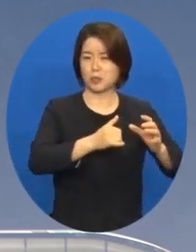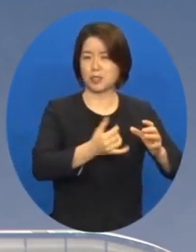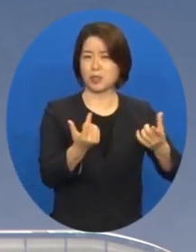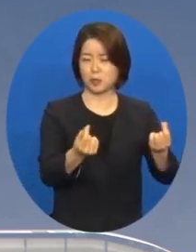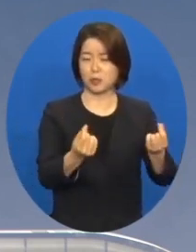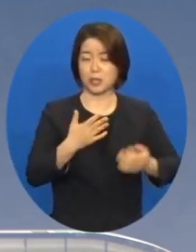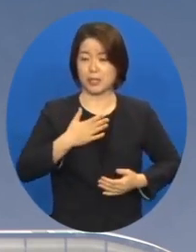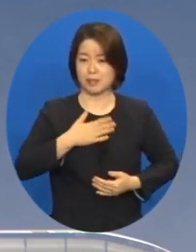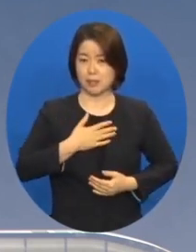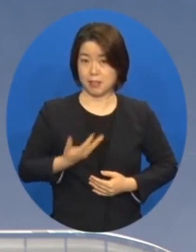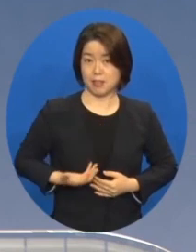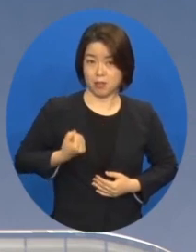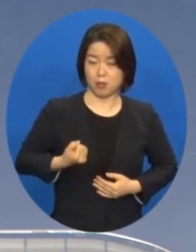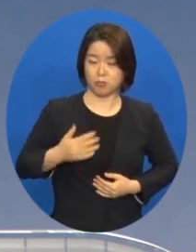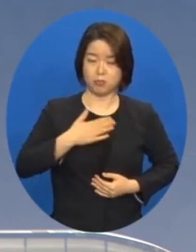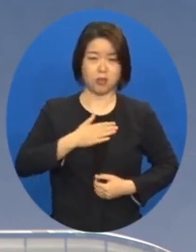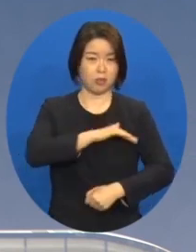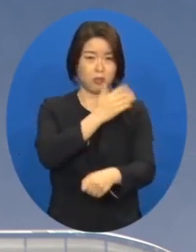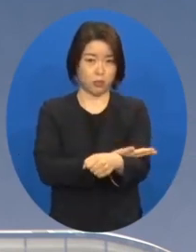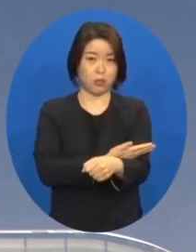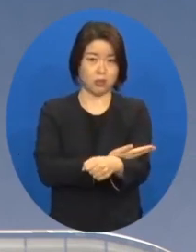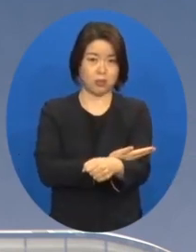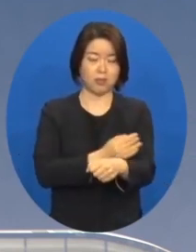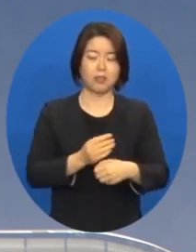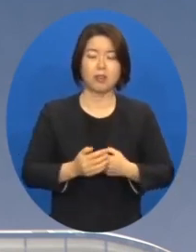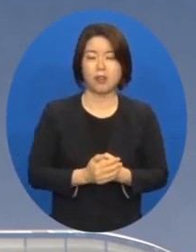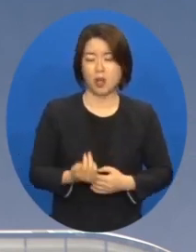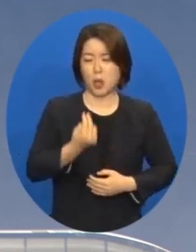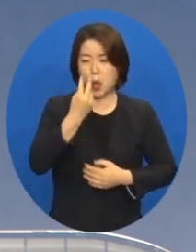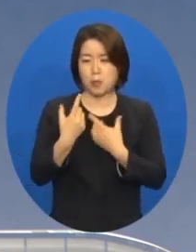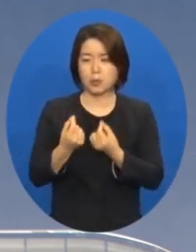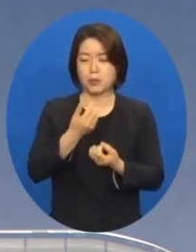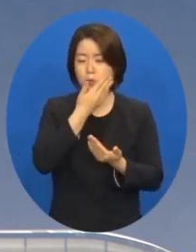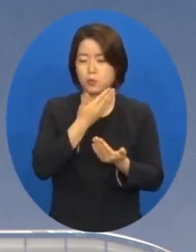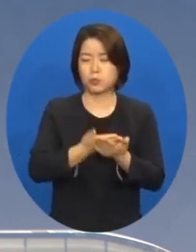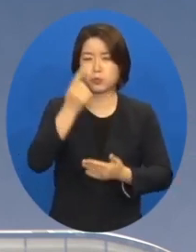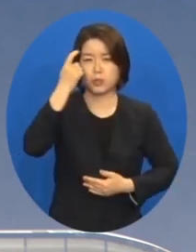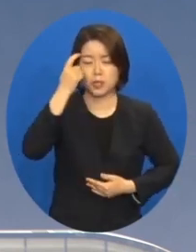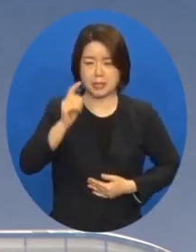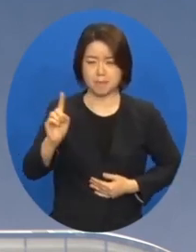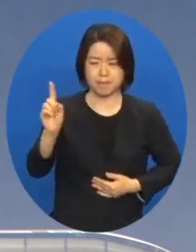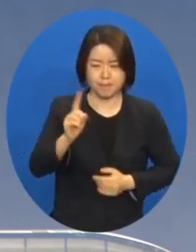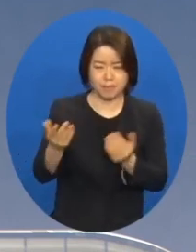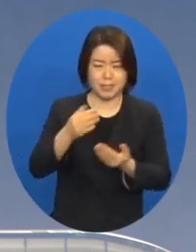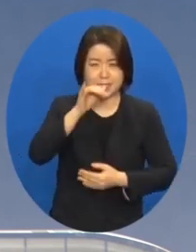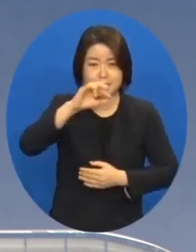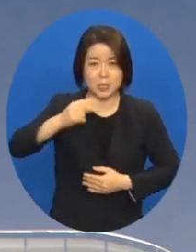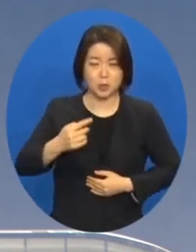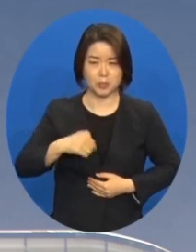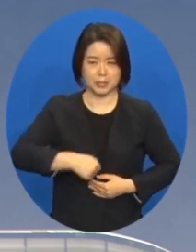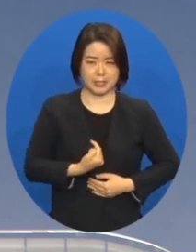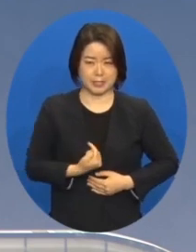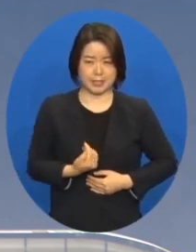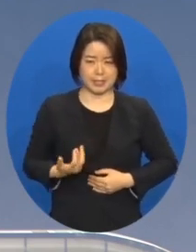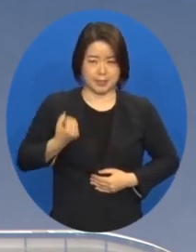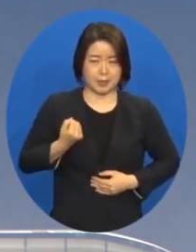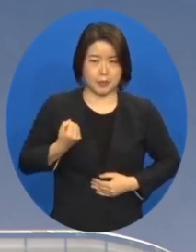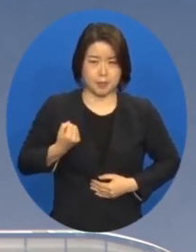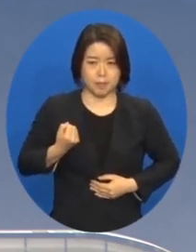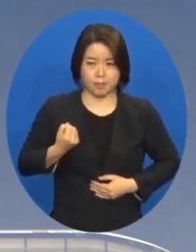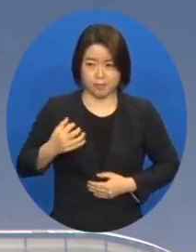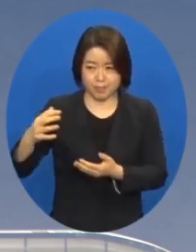내 권리다. 그건 정말 목숨처럼 소중하게 여기고 무슨 일이 있어도 자기 몫은 꼭 챙기려고 하는